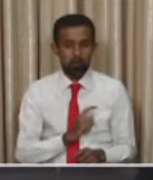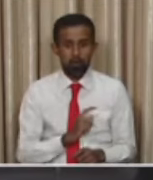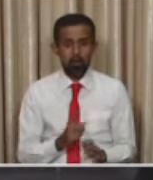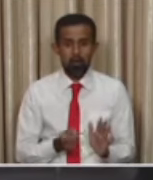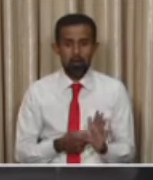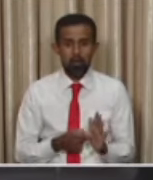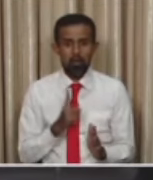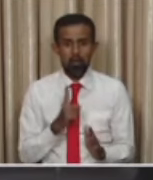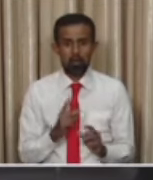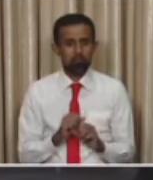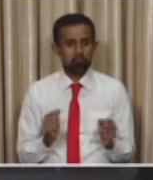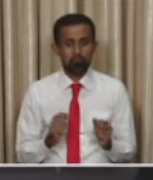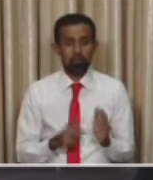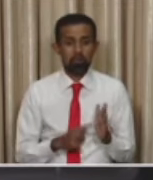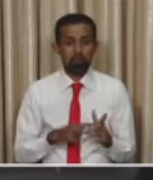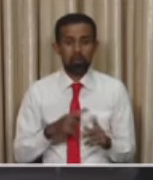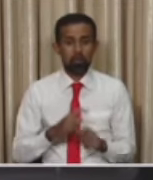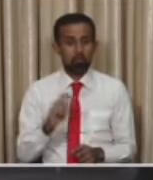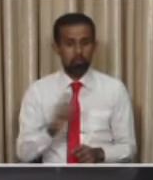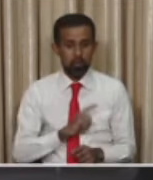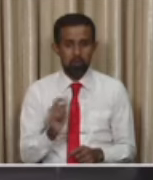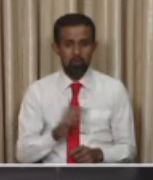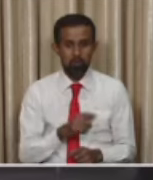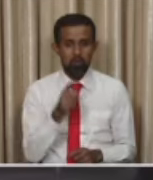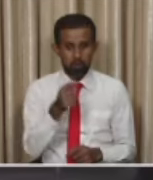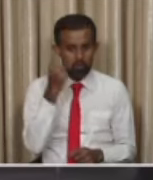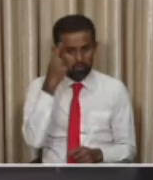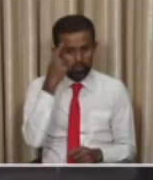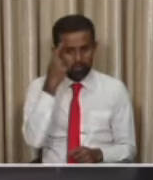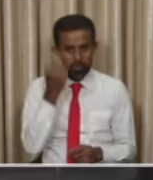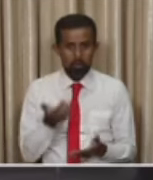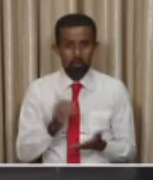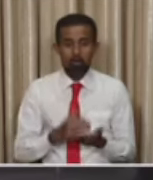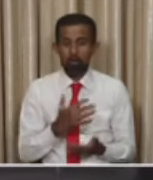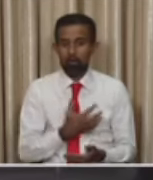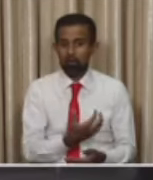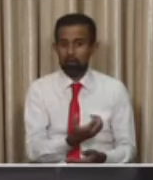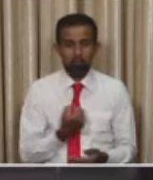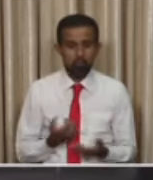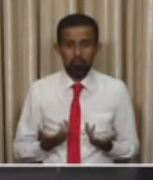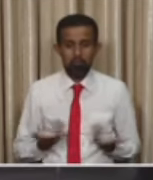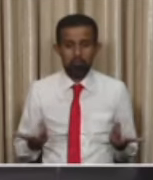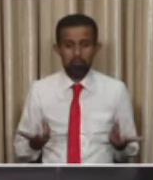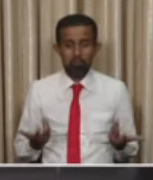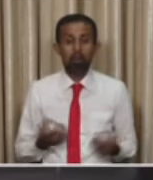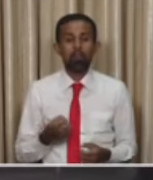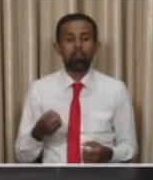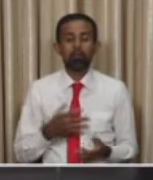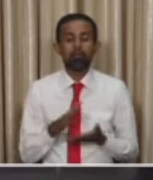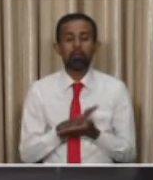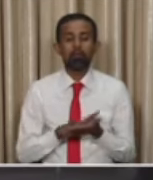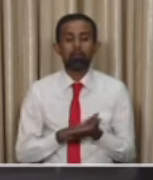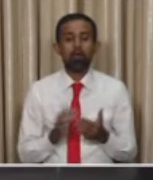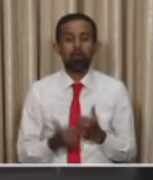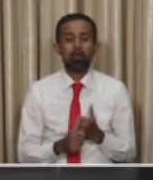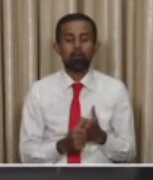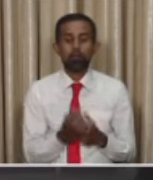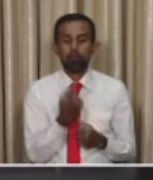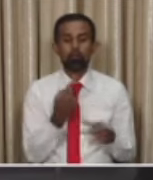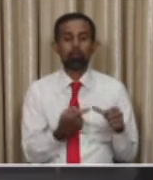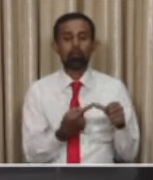ලක්ෂයක් ආදායම් නැතිවගෙන් බදු අය කරන එක ඔබතුමා දන්නවා මේක සල්ලි ආපහු ගන්න බැහැයි කියලා. එහෙමනම් කවද්ද මේක හදලා දෙන්නේ කියලා අහුවාම කියන්නේ උත්තරේ